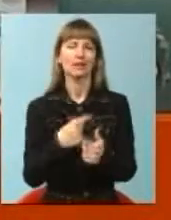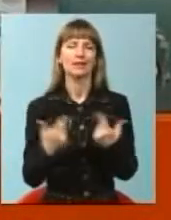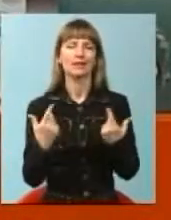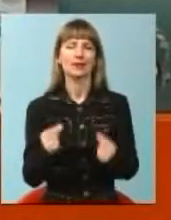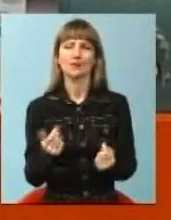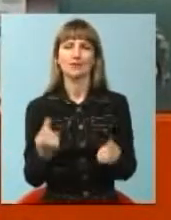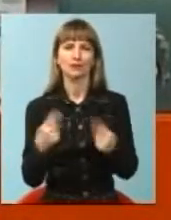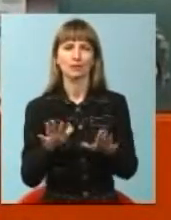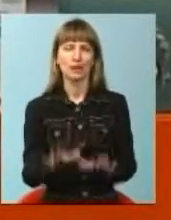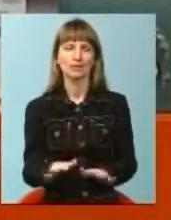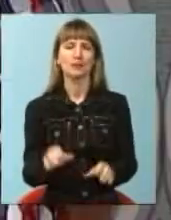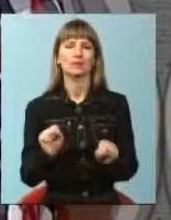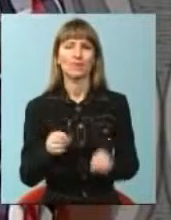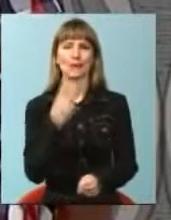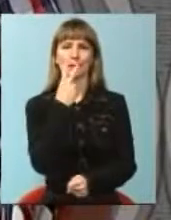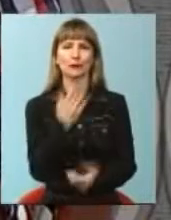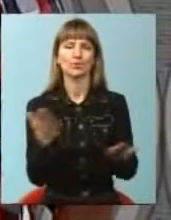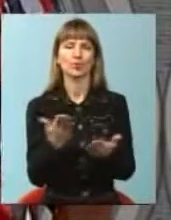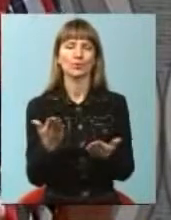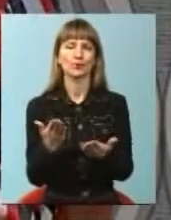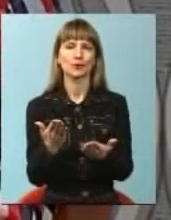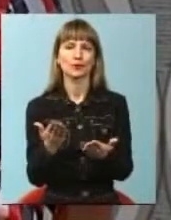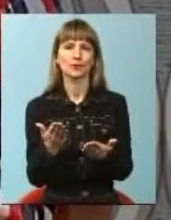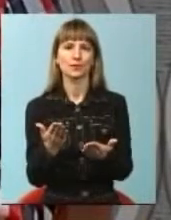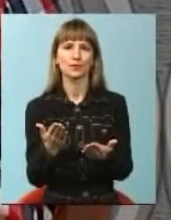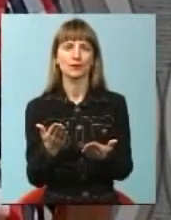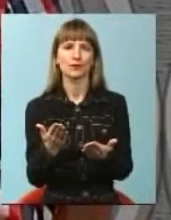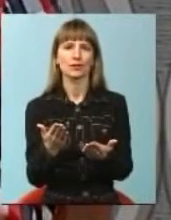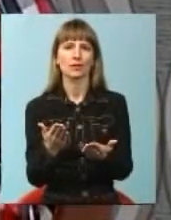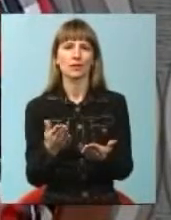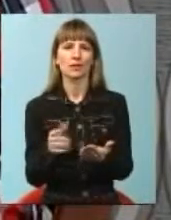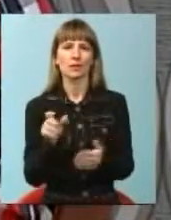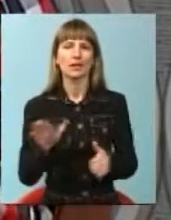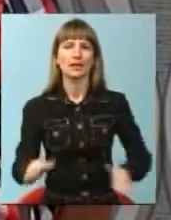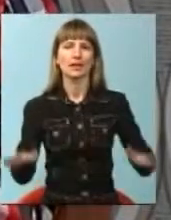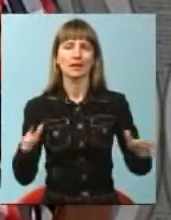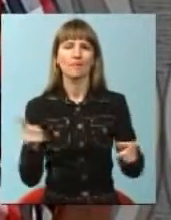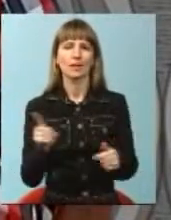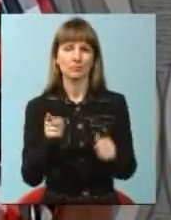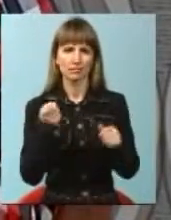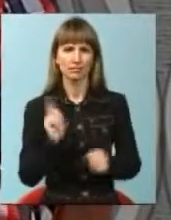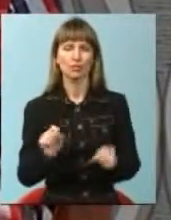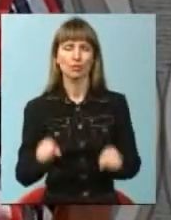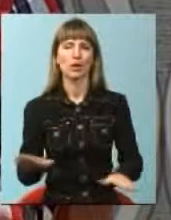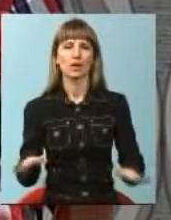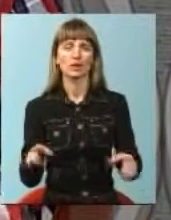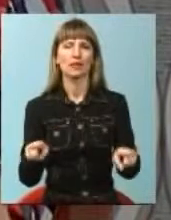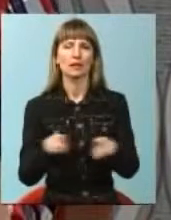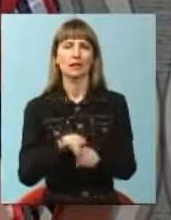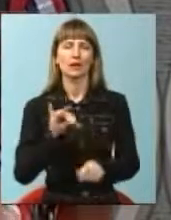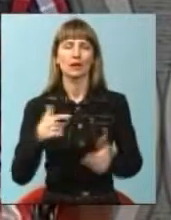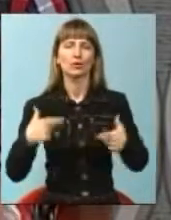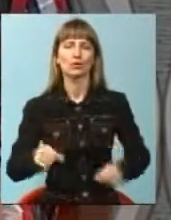тут. Знаю, так, можливо, бачила якусь білку літагу, як так і зветься вона, яка реально може літати. Так само і